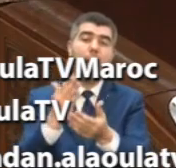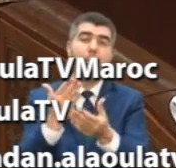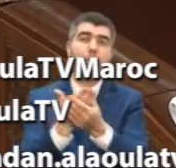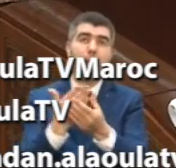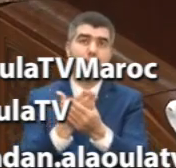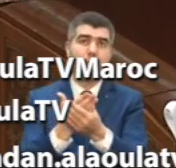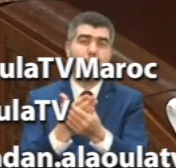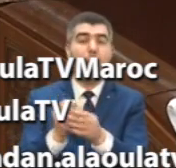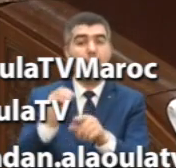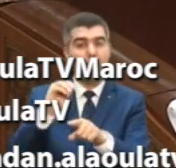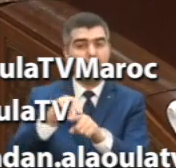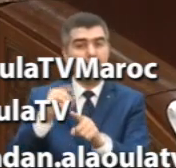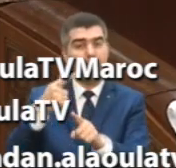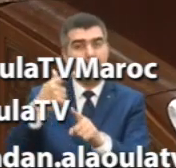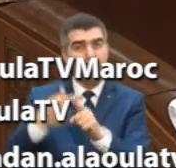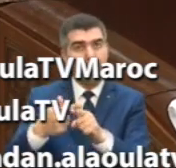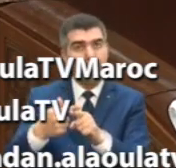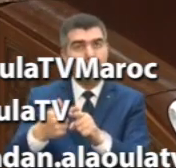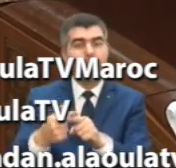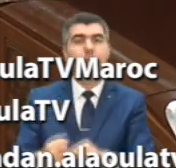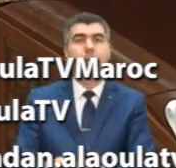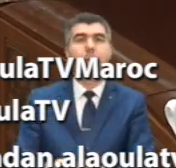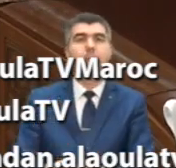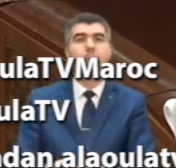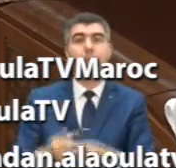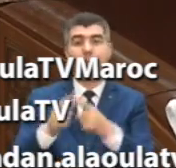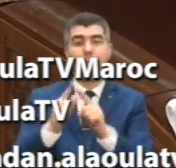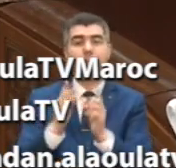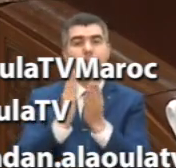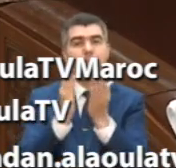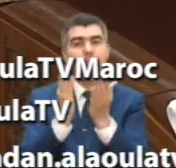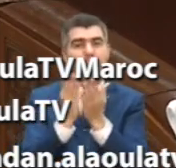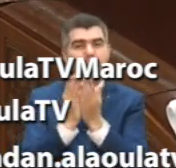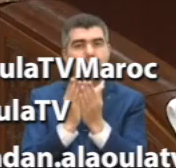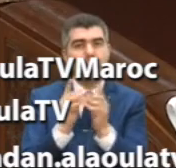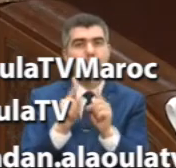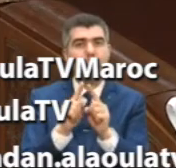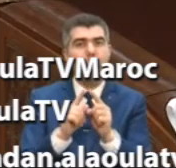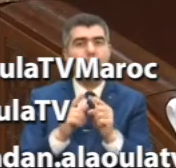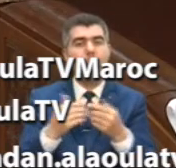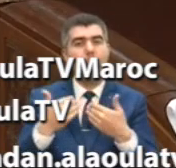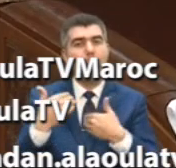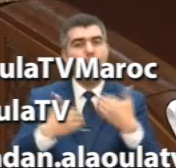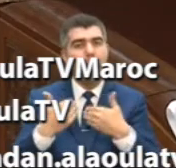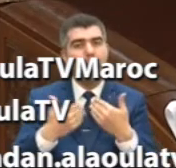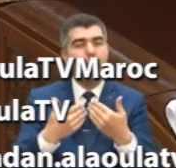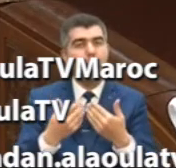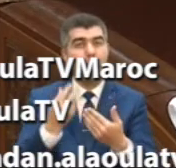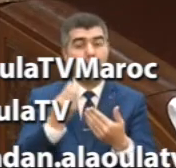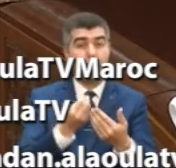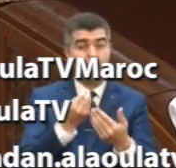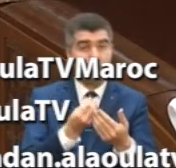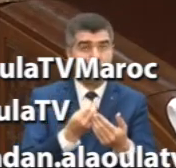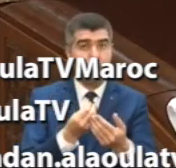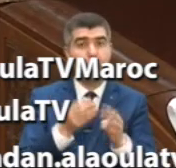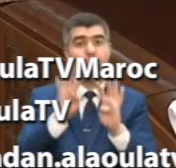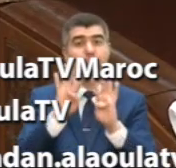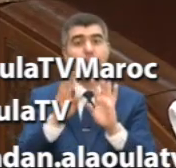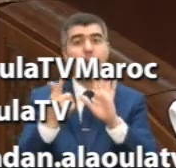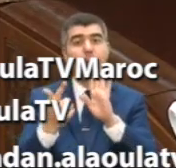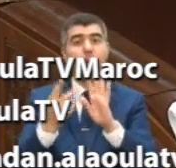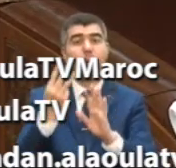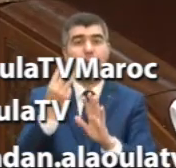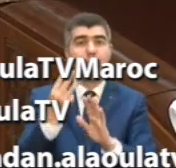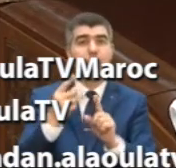وهناك كذلك مسائل أخرى اللي هي التمدرس ديال الأطفال اللي وصلت 8737، وبأن هناك